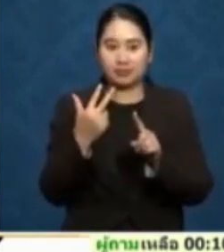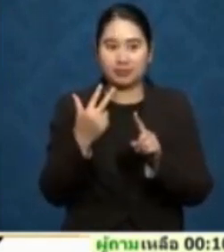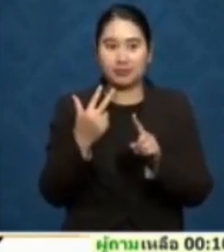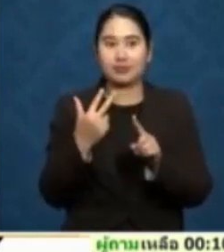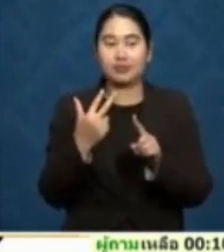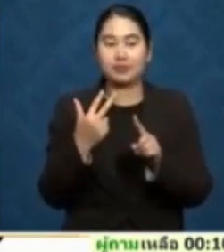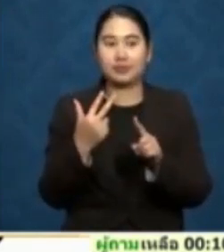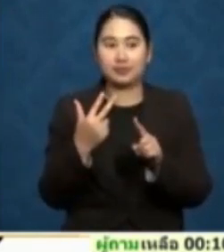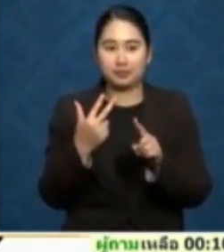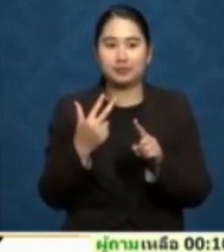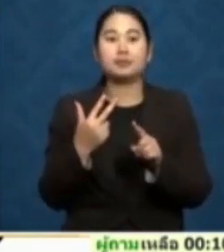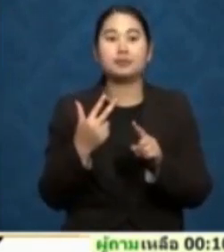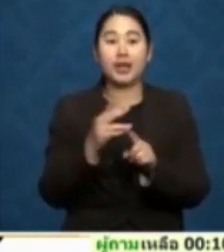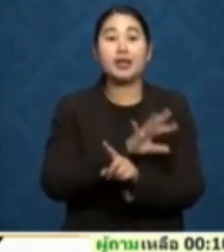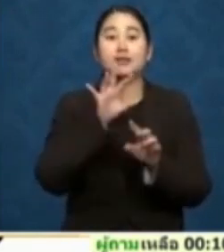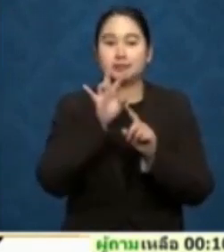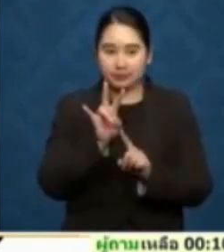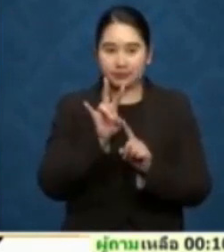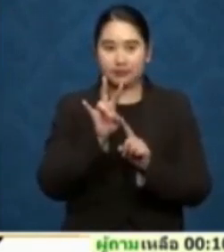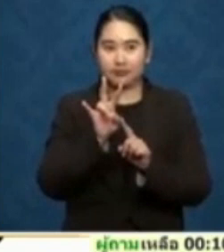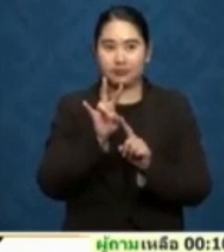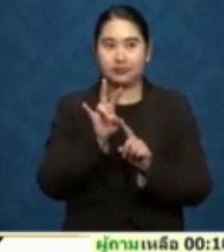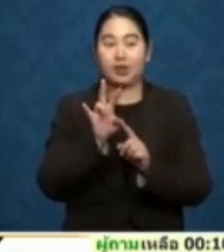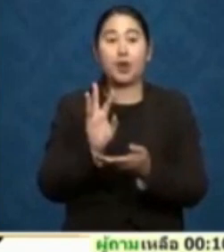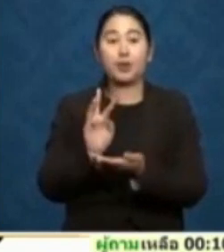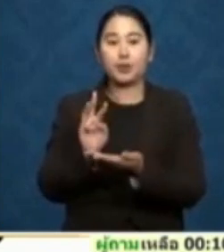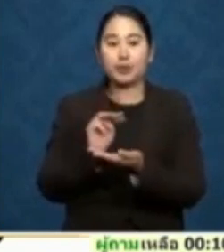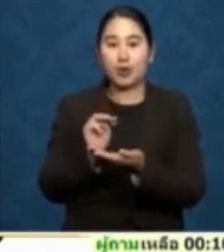ประเด็นที่7การจัดตั้ง